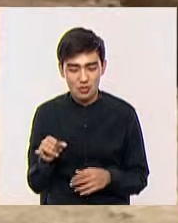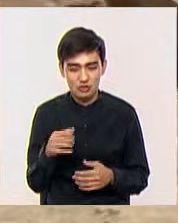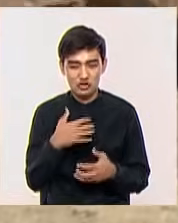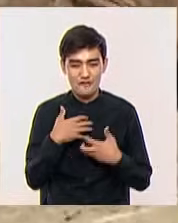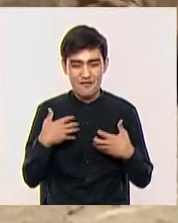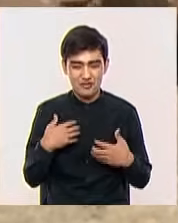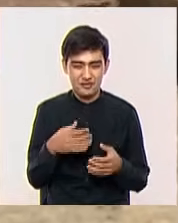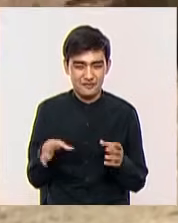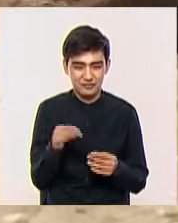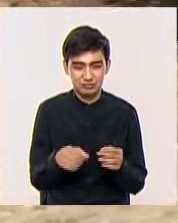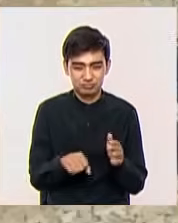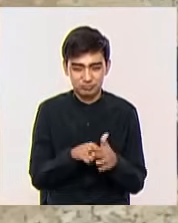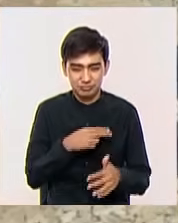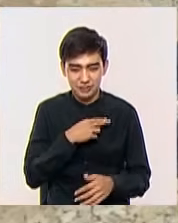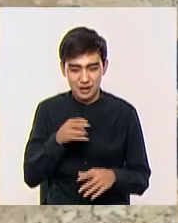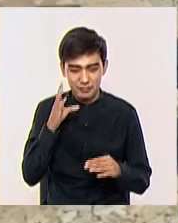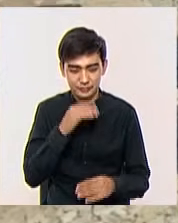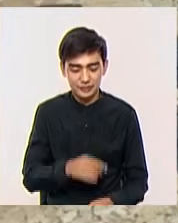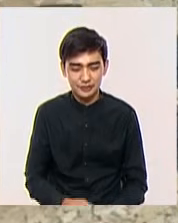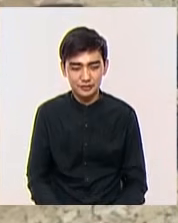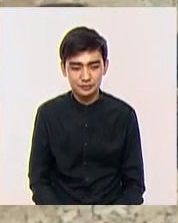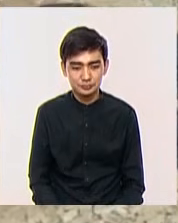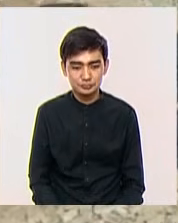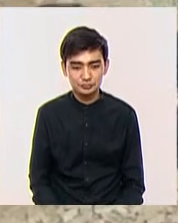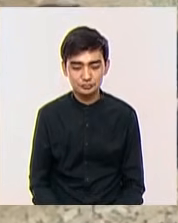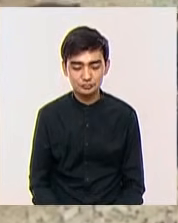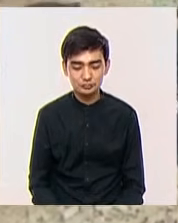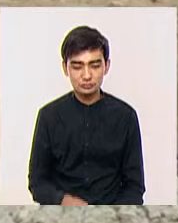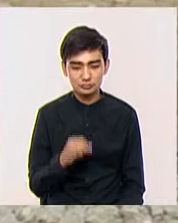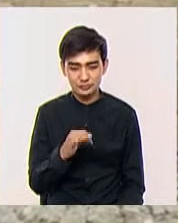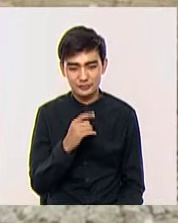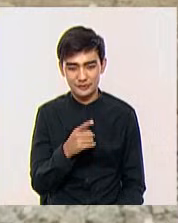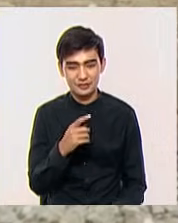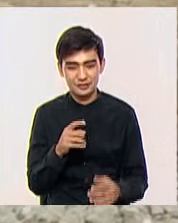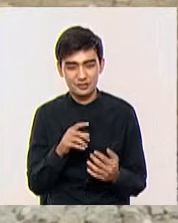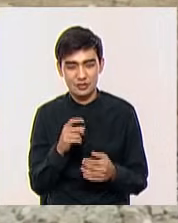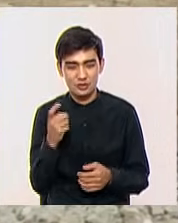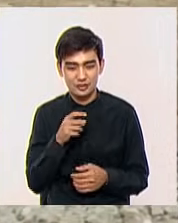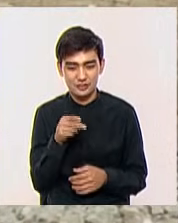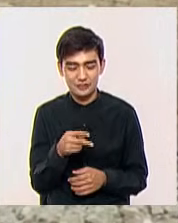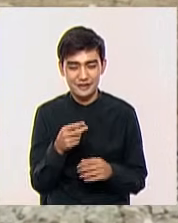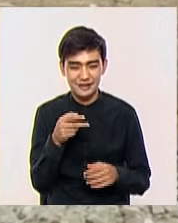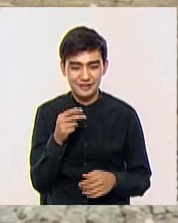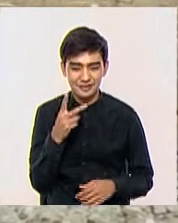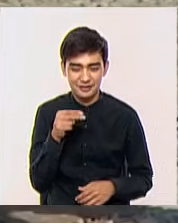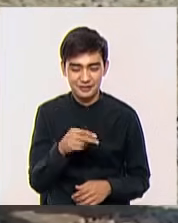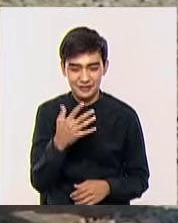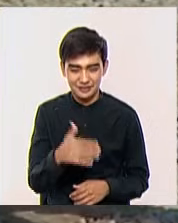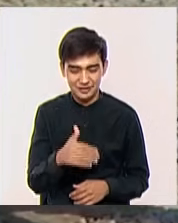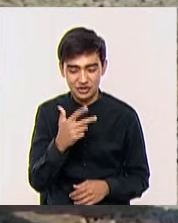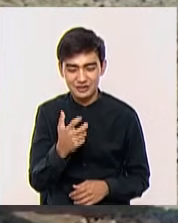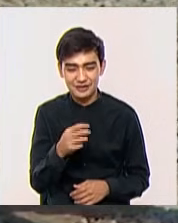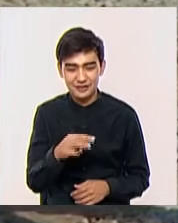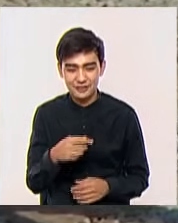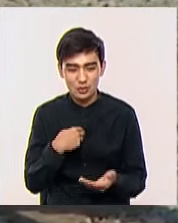қалмауы мүмкін деп болжам жасап отыр. Малға азық етіп беретін кебектің бір қабын шаруалар қазір 2300 теңгеге сатып алып отыр. Ал